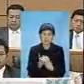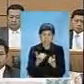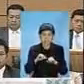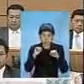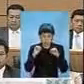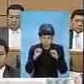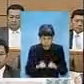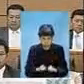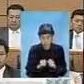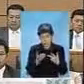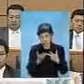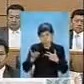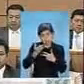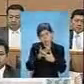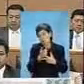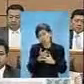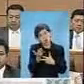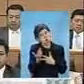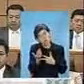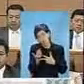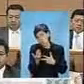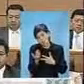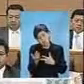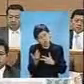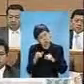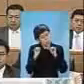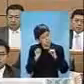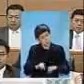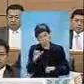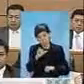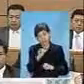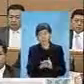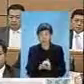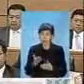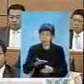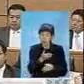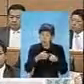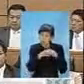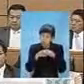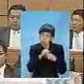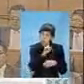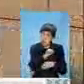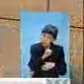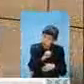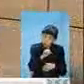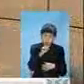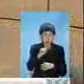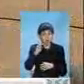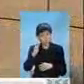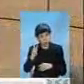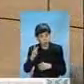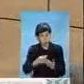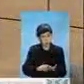ติวาระ3ค้างคาอยู่จนเวลานี้เพื่อนสมาชิกกลุ่มหนึ่งทั้งสส.สว.